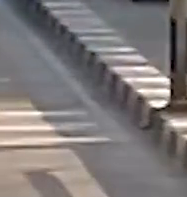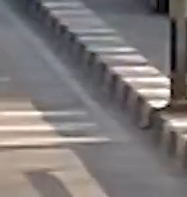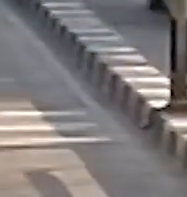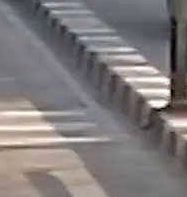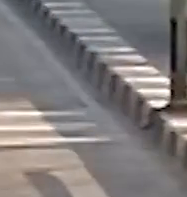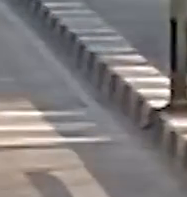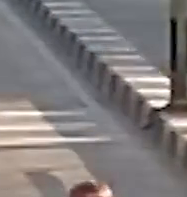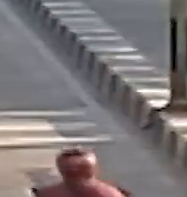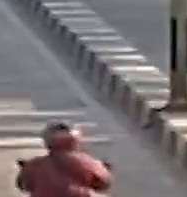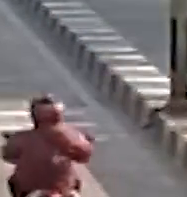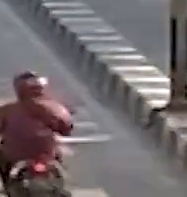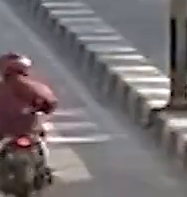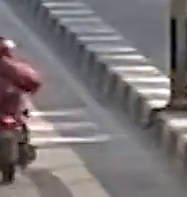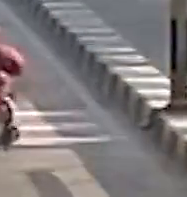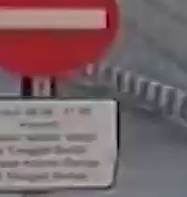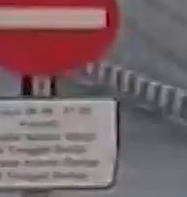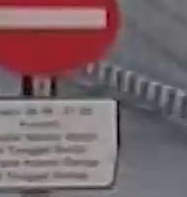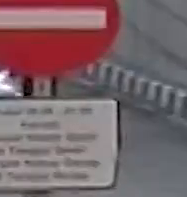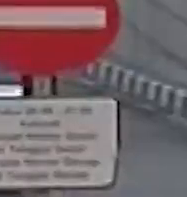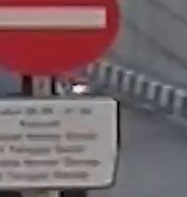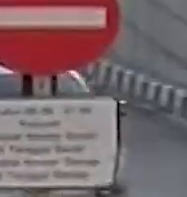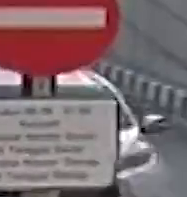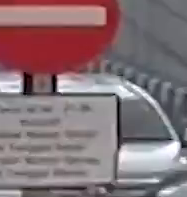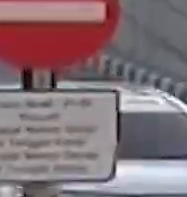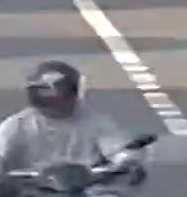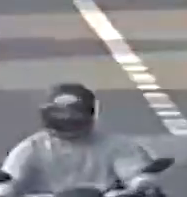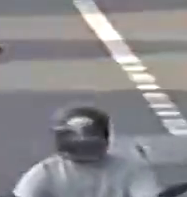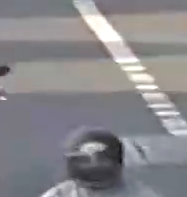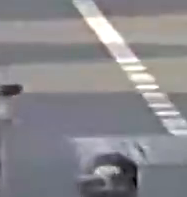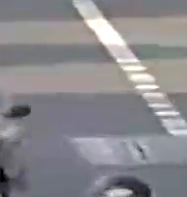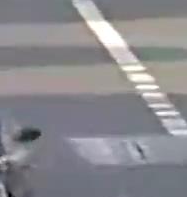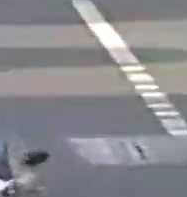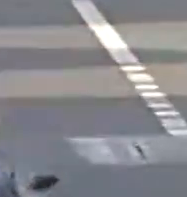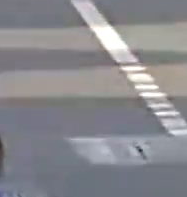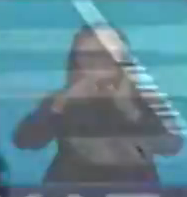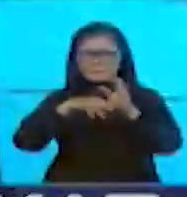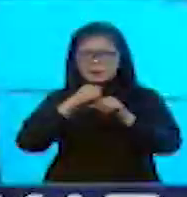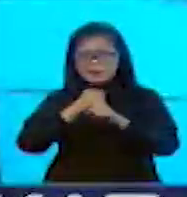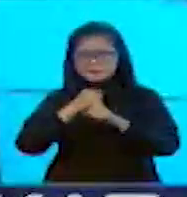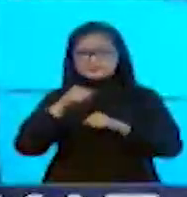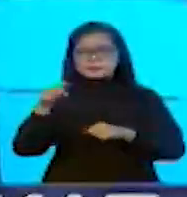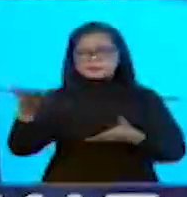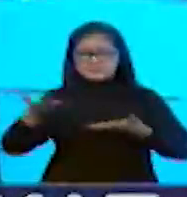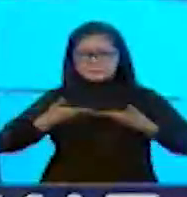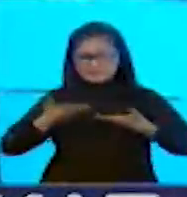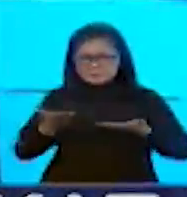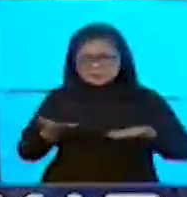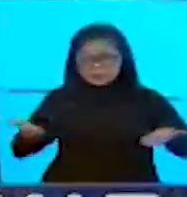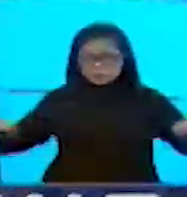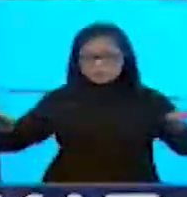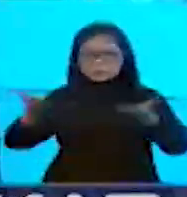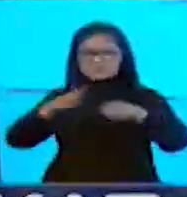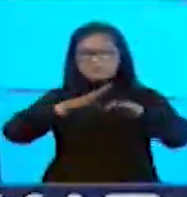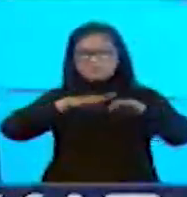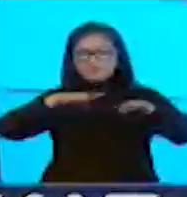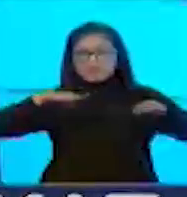di pos penyekatan underpass Mampang Perapatan. Di sini bisa dilihat bahwa kondisinya sudah mulai ada kemacetan yang mengular.